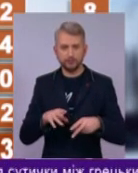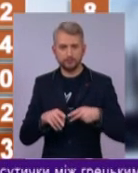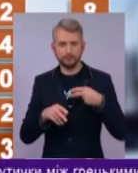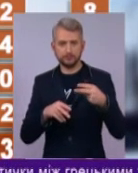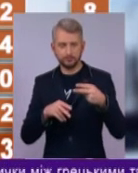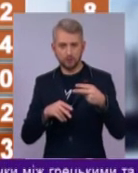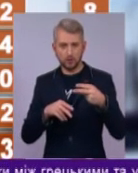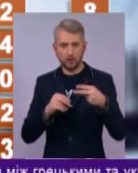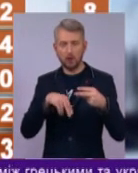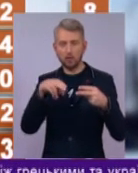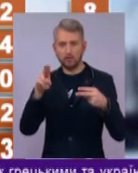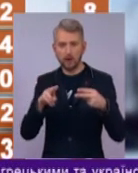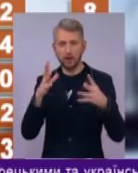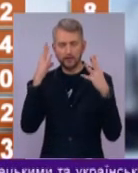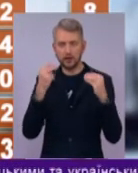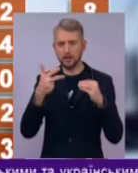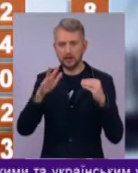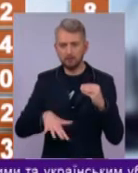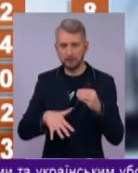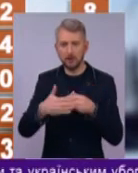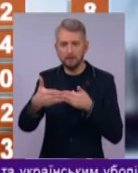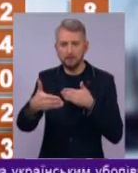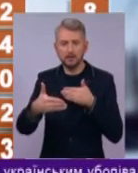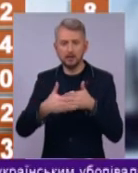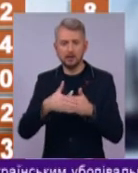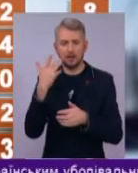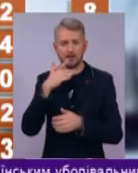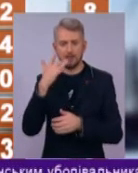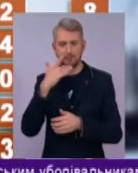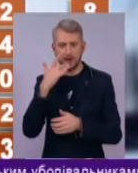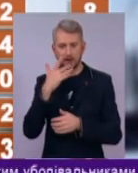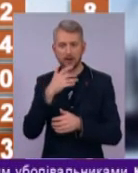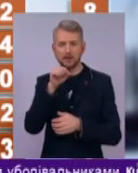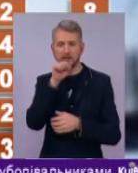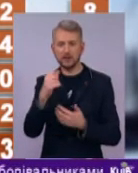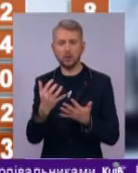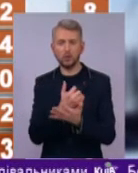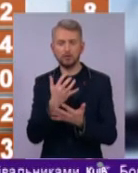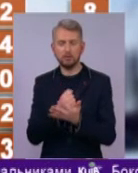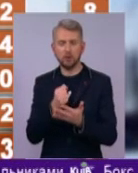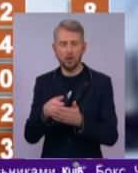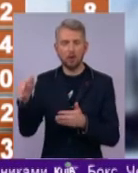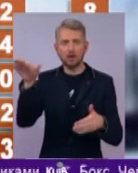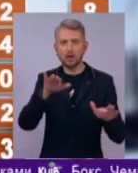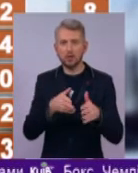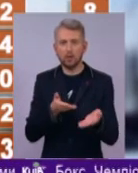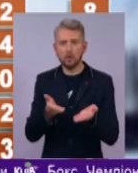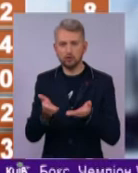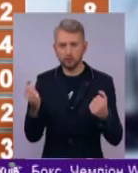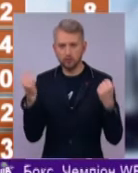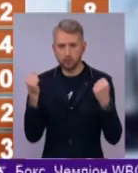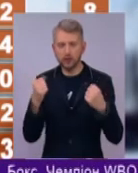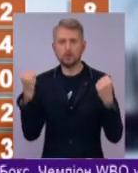Нідерланди утримують 3-ю сходинку, але впритул до них наблизилися Сполучені Штати завдяки успіхам у гірськолижному спорті.